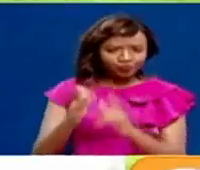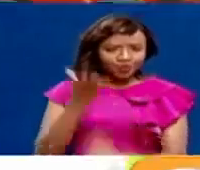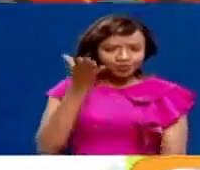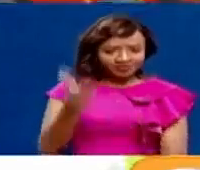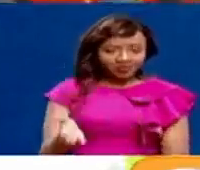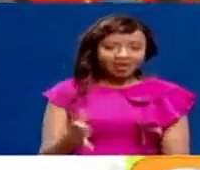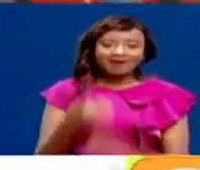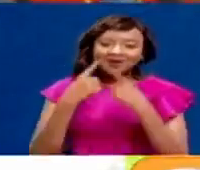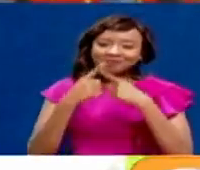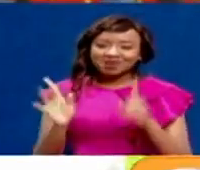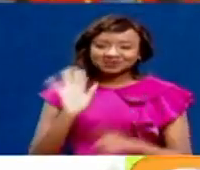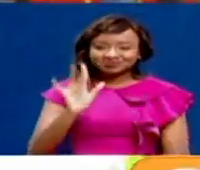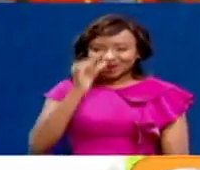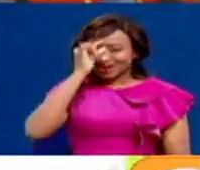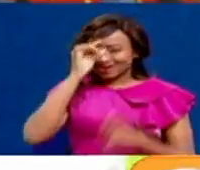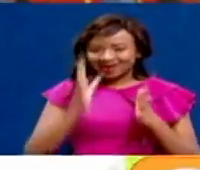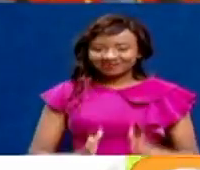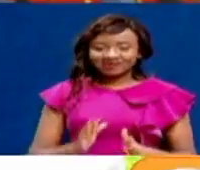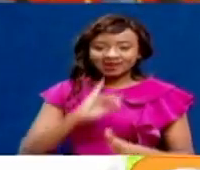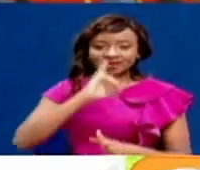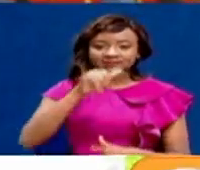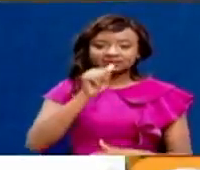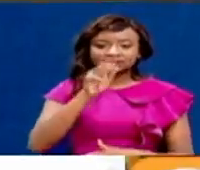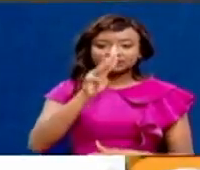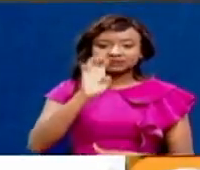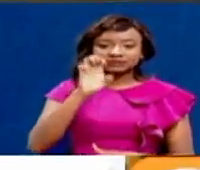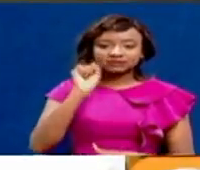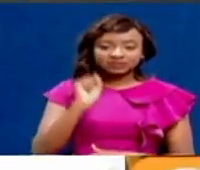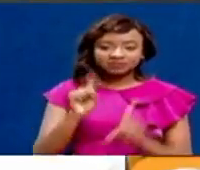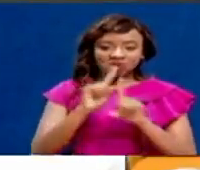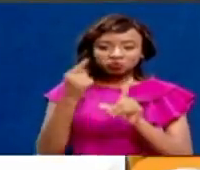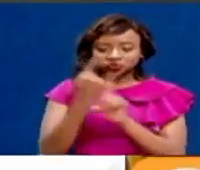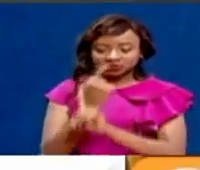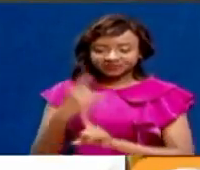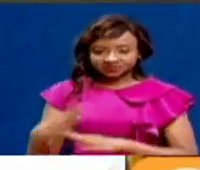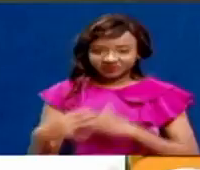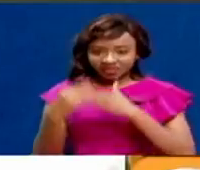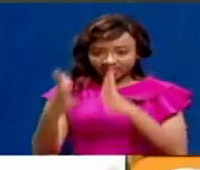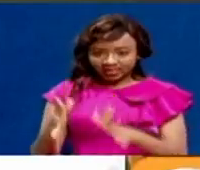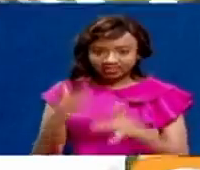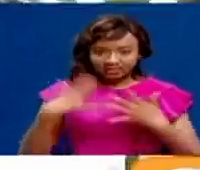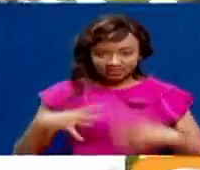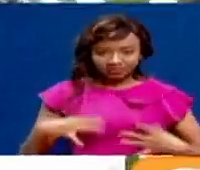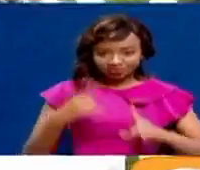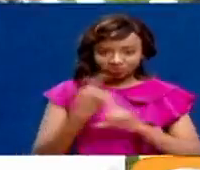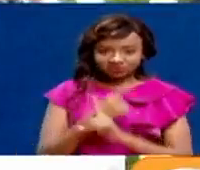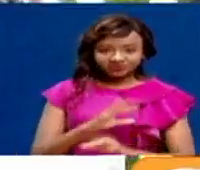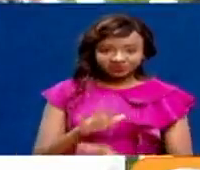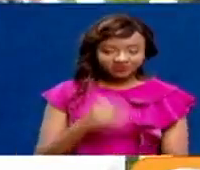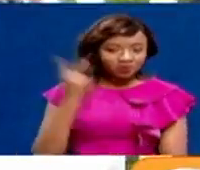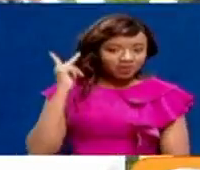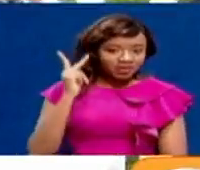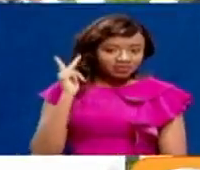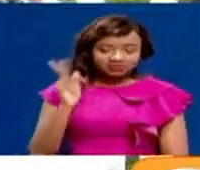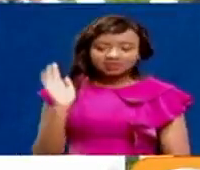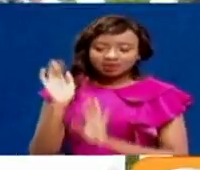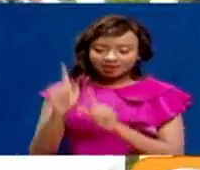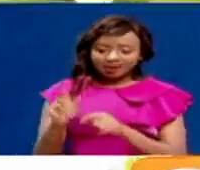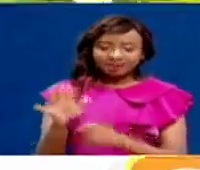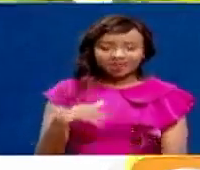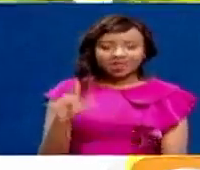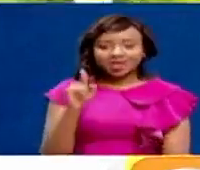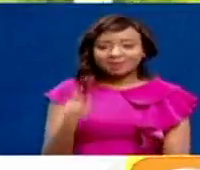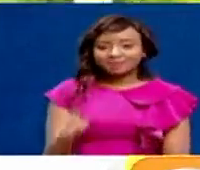mwaka huu, Gavana James Ongwae, viongozi kadhaa na wakazi wachache kutoka kaunti ya Kisii walifika katika uwanja